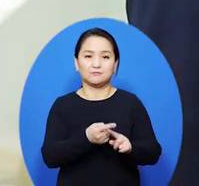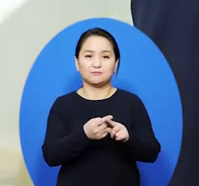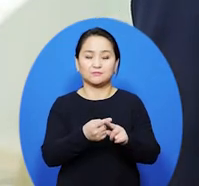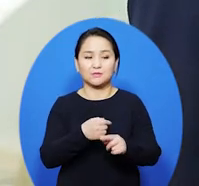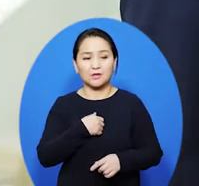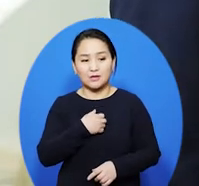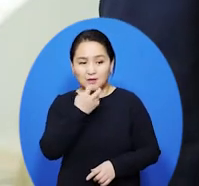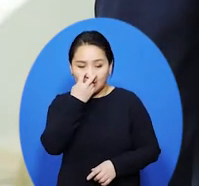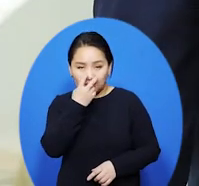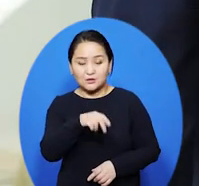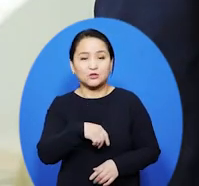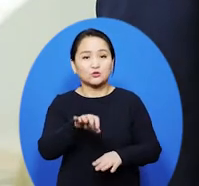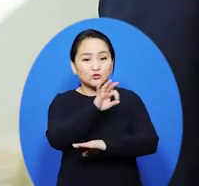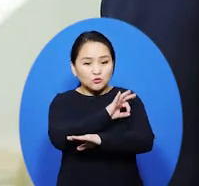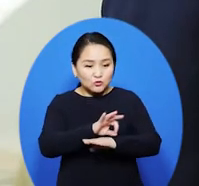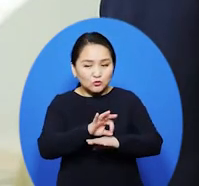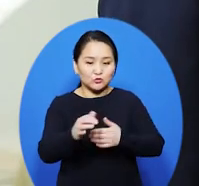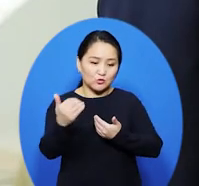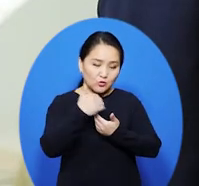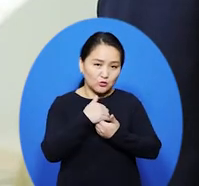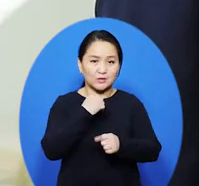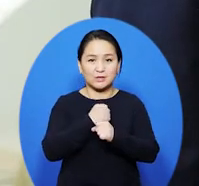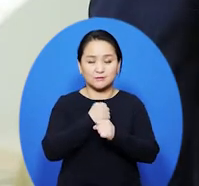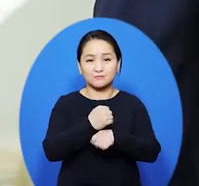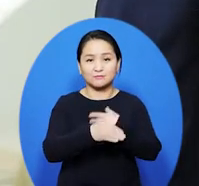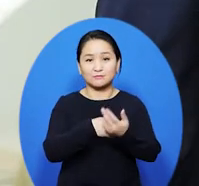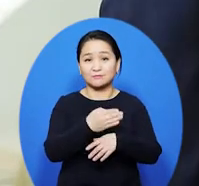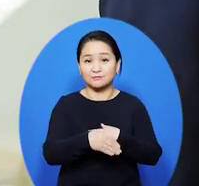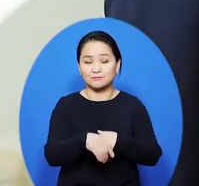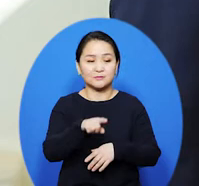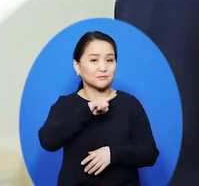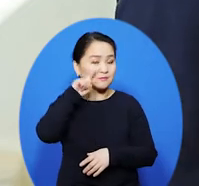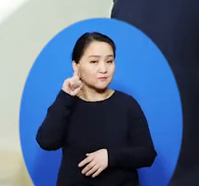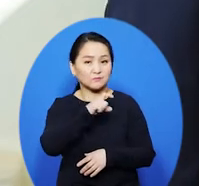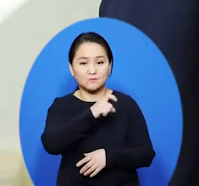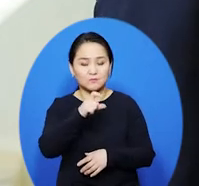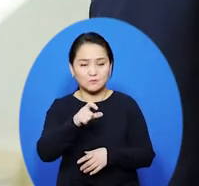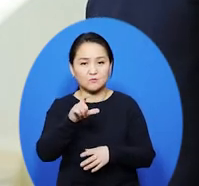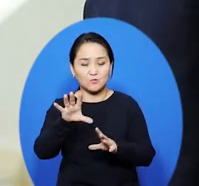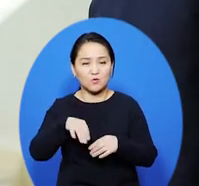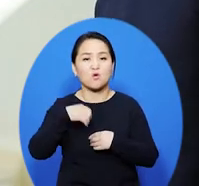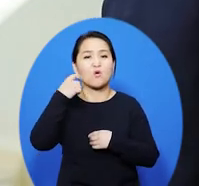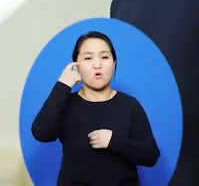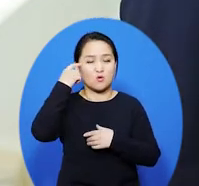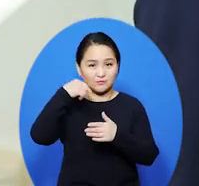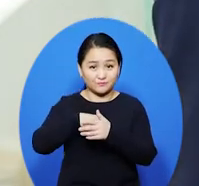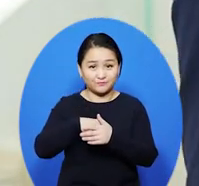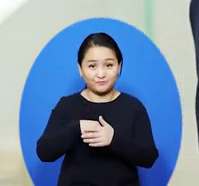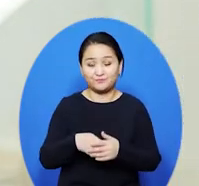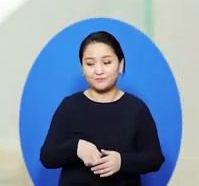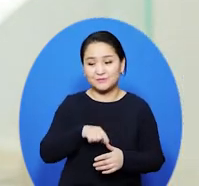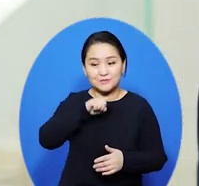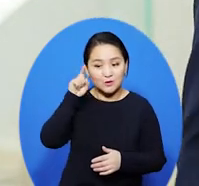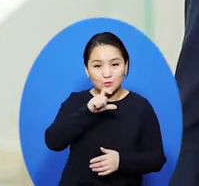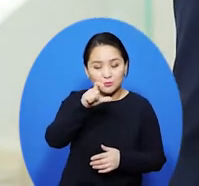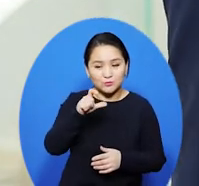байна. Ерөнхийдөө бид нэр ийм төсөл төр ажилласны үндсэн дээр хамгийн үндсэн дээр бол залуучууд бол ойлгож эхэлж байна. Биднээс хамгийн